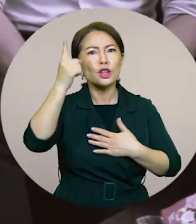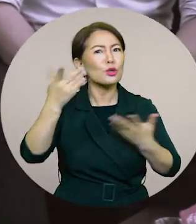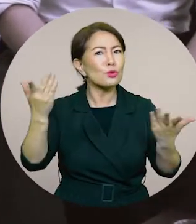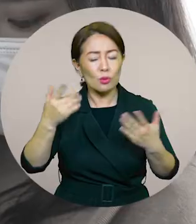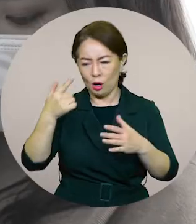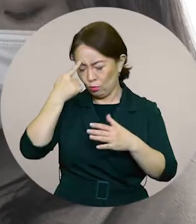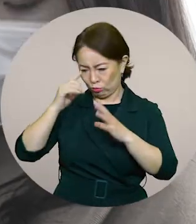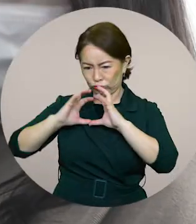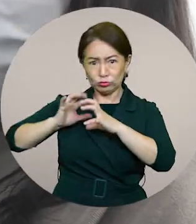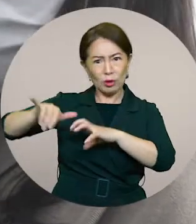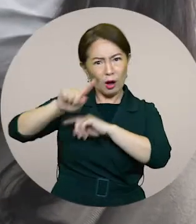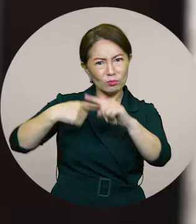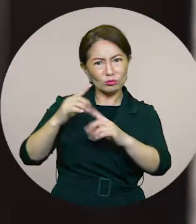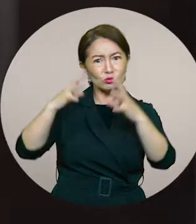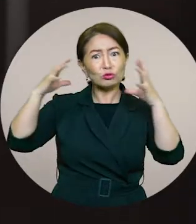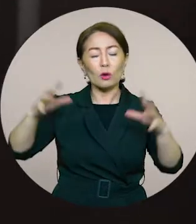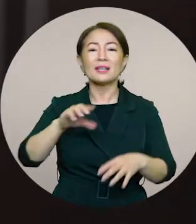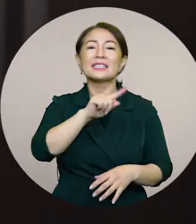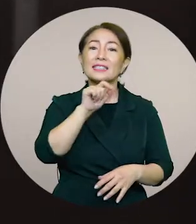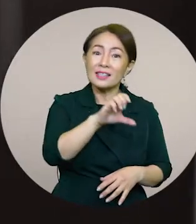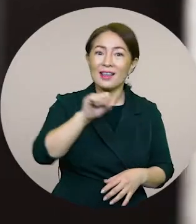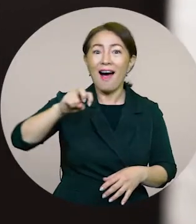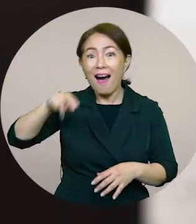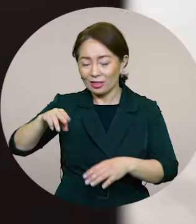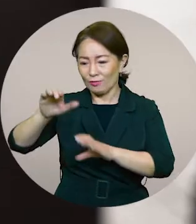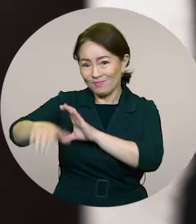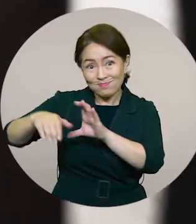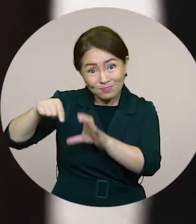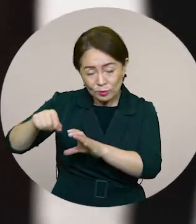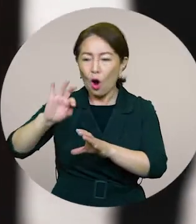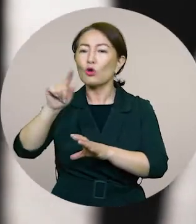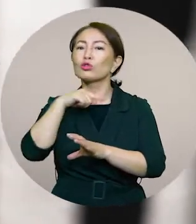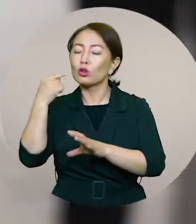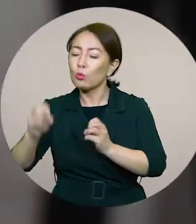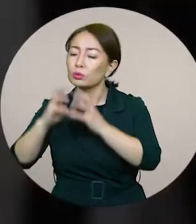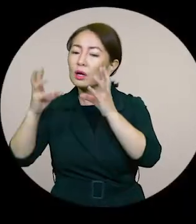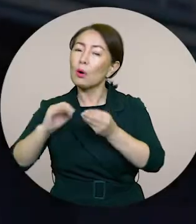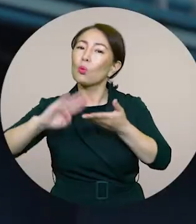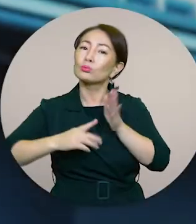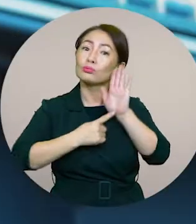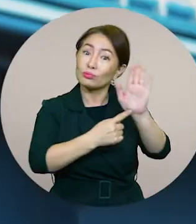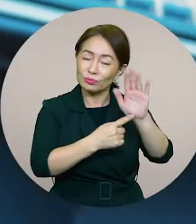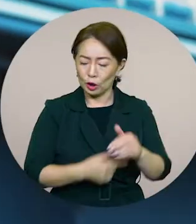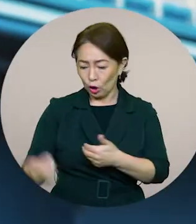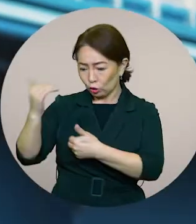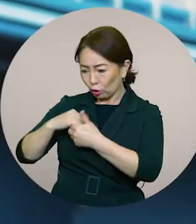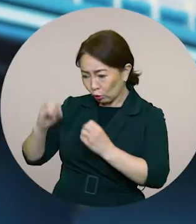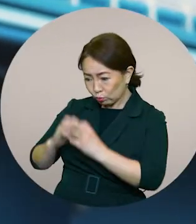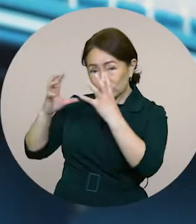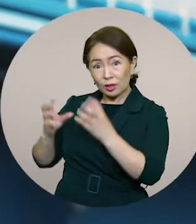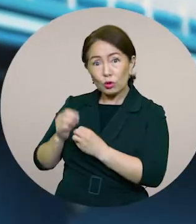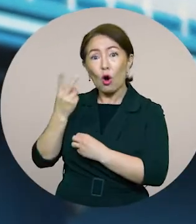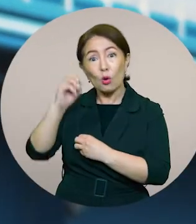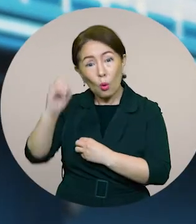дэлхийд томоохон тооцогдох зис алтны орд болох оюу толгоон гүний уурхаан бүтээн байгуулалтыг танилцуулах гэж байна. Дотоодын нийт бүтээгдэхүүний 20